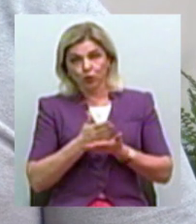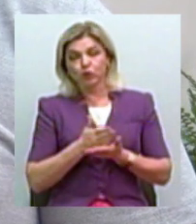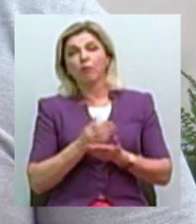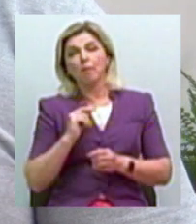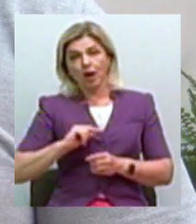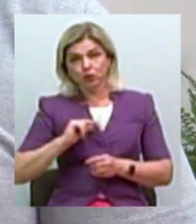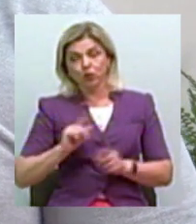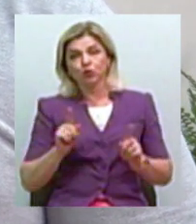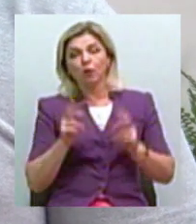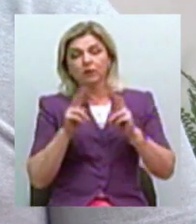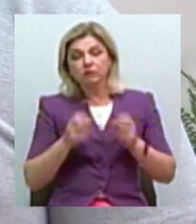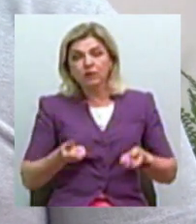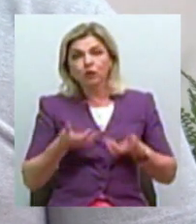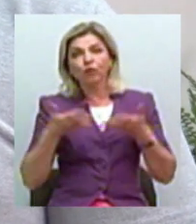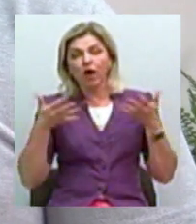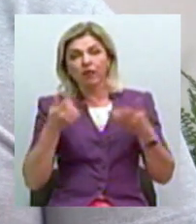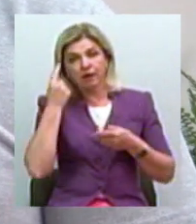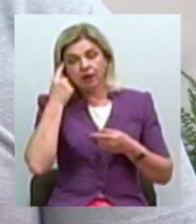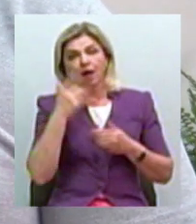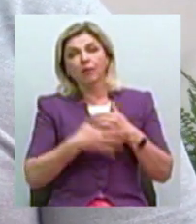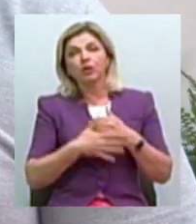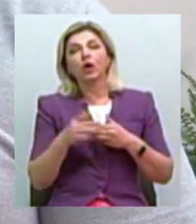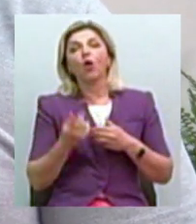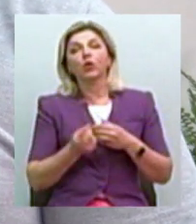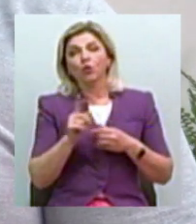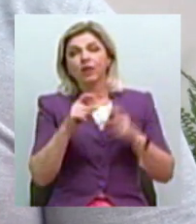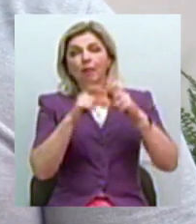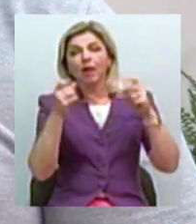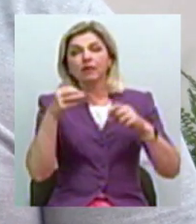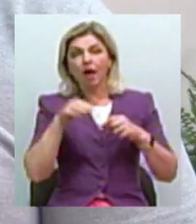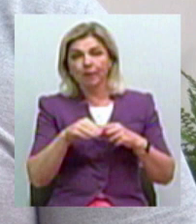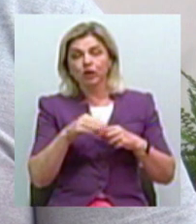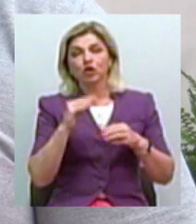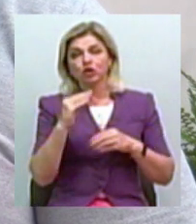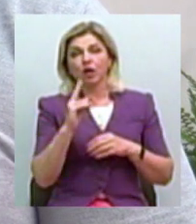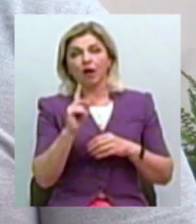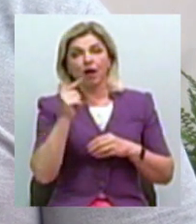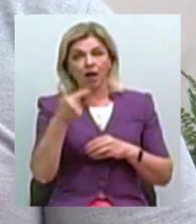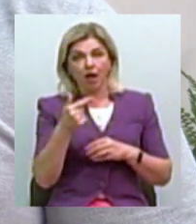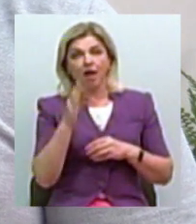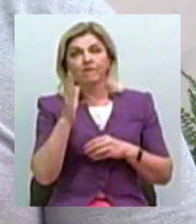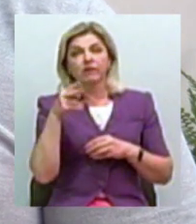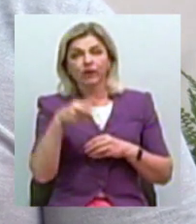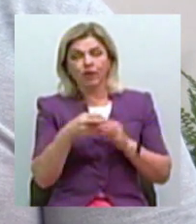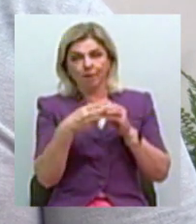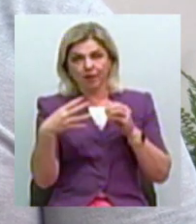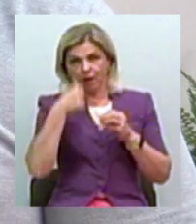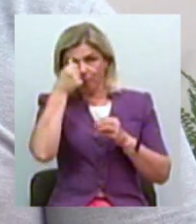чином департамент комунального та житлового господарства у 2015 році